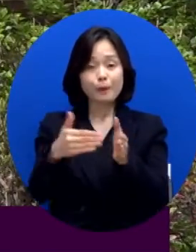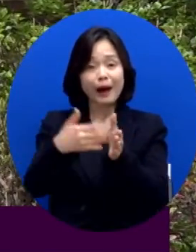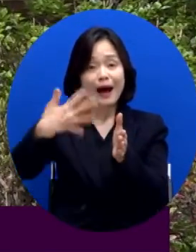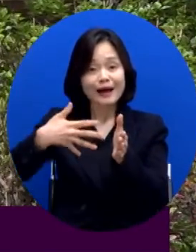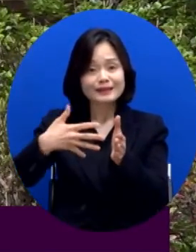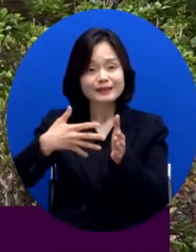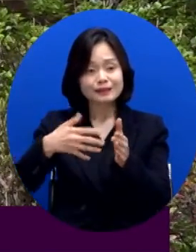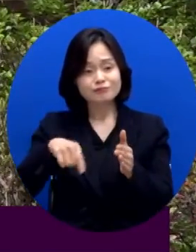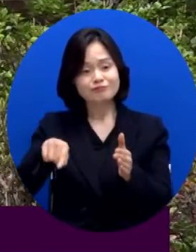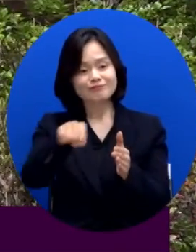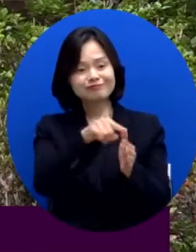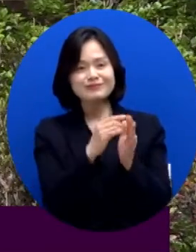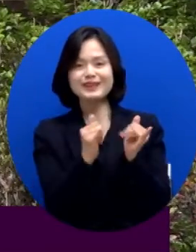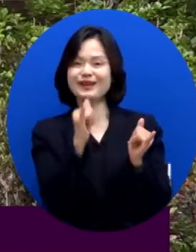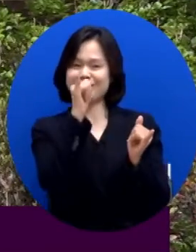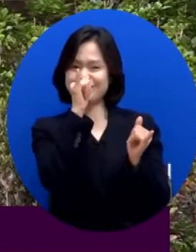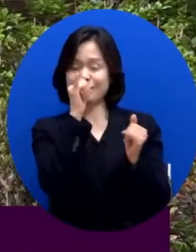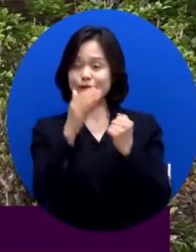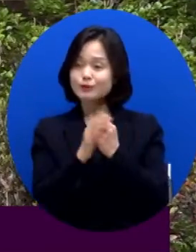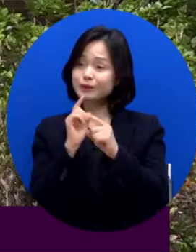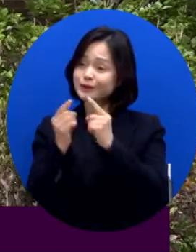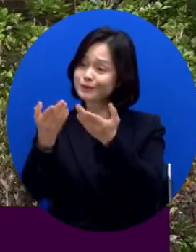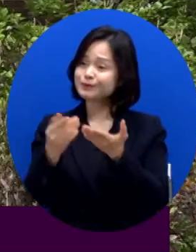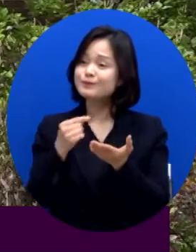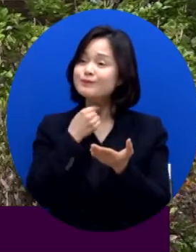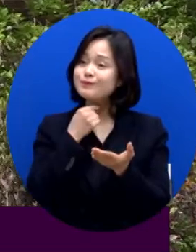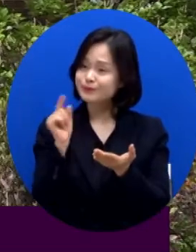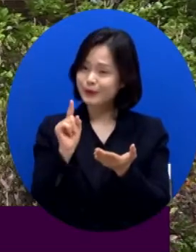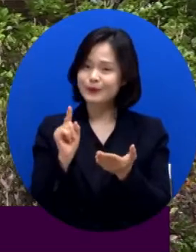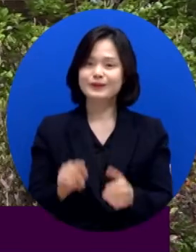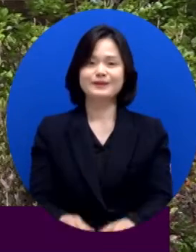것 같은데요. 투표 동료 한 말씀 부탁드립니다.